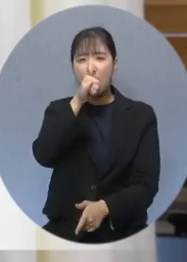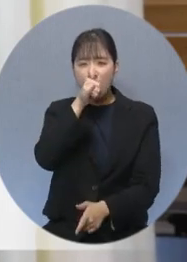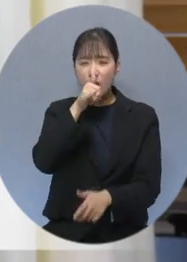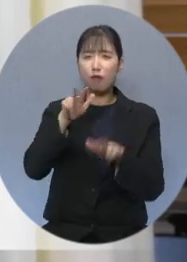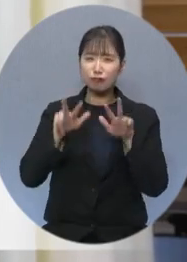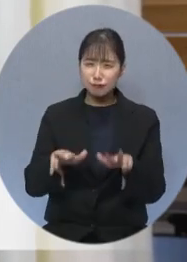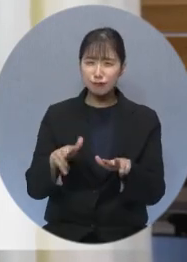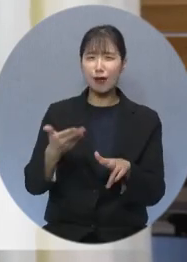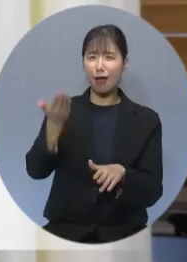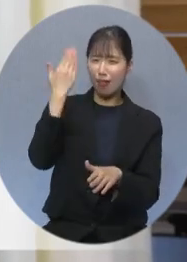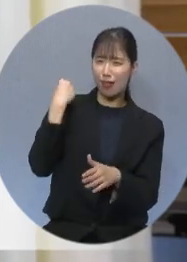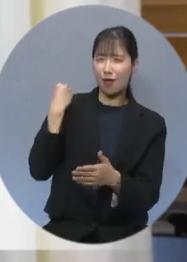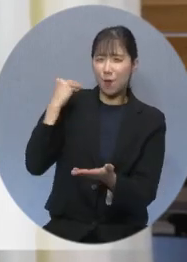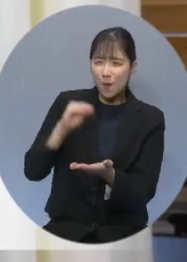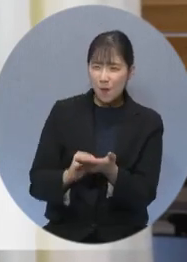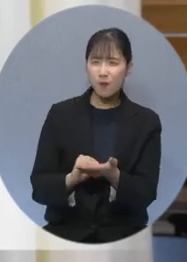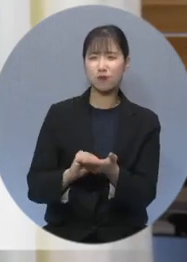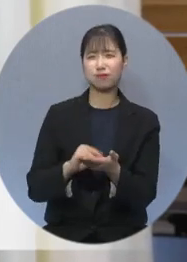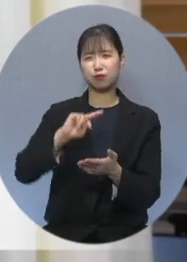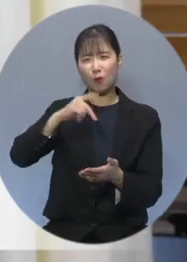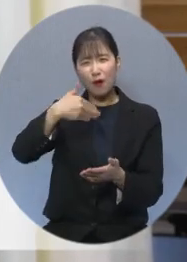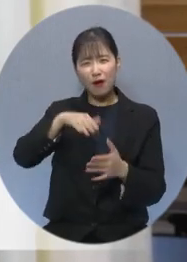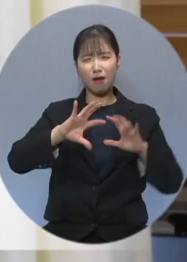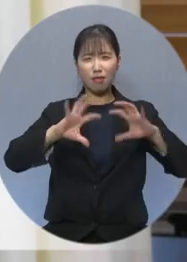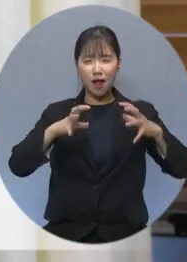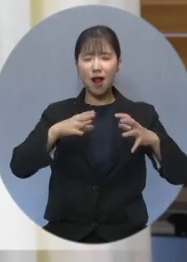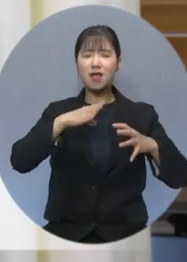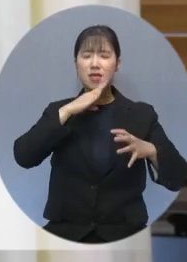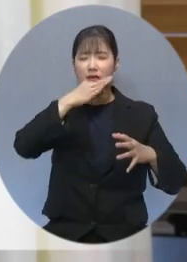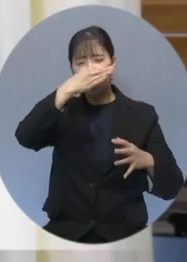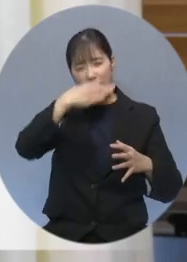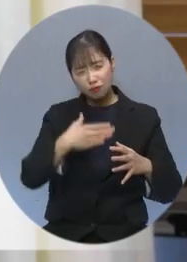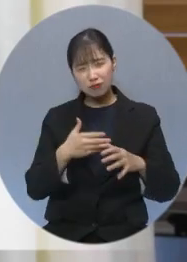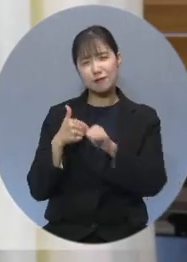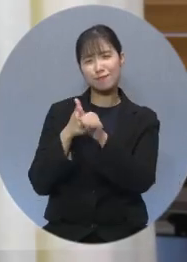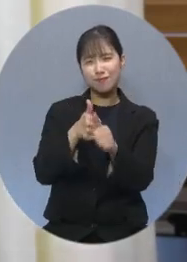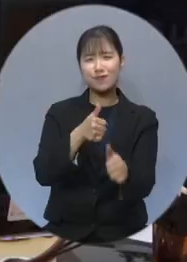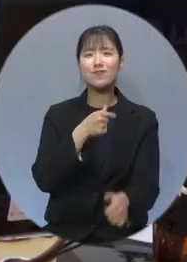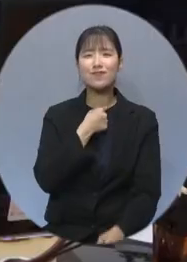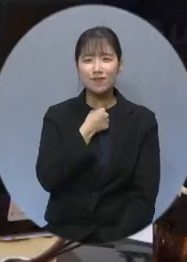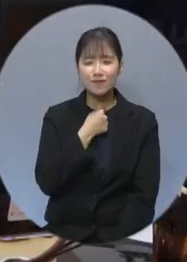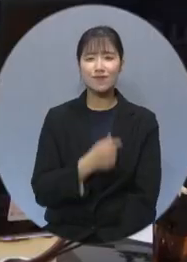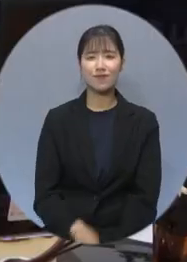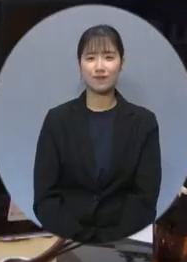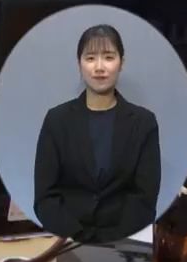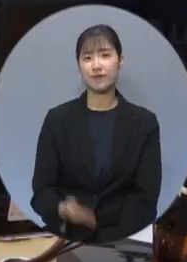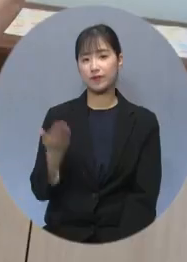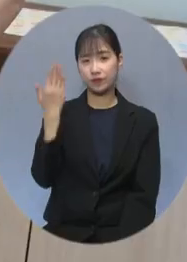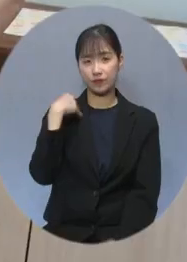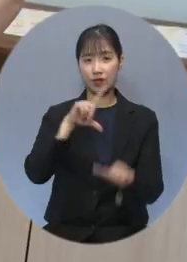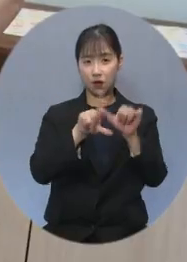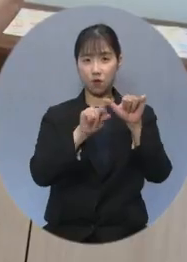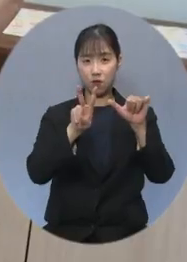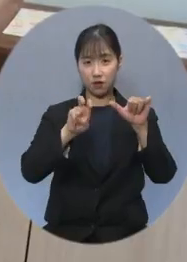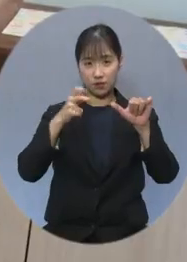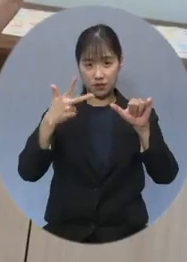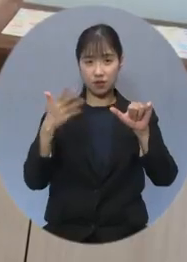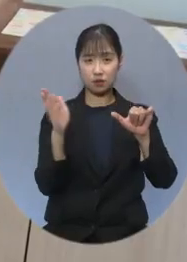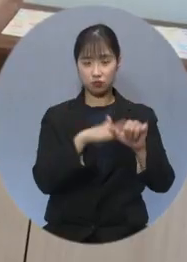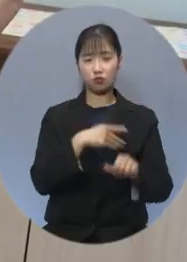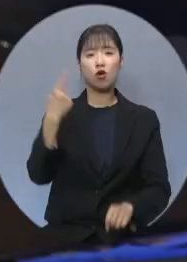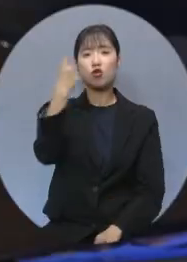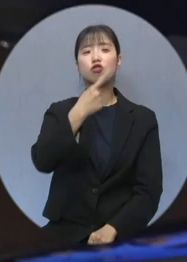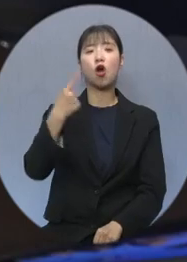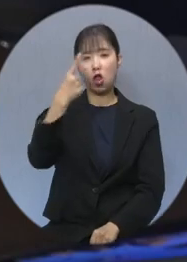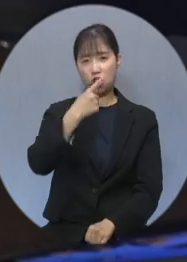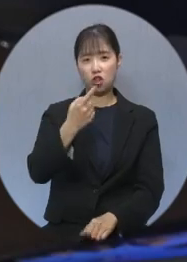정상 생활을 해서 좀 더 나라가 이 힘든 시기들을 잘 극복해 나갔으면 합니다. 지난 5월 27일부터 약 1,000회